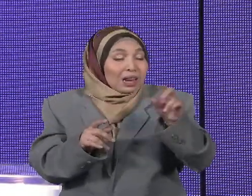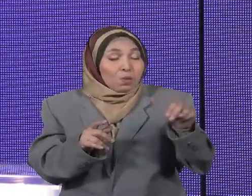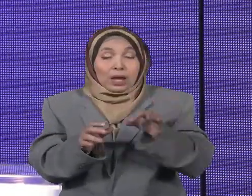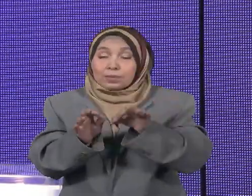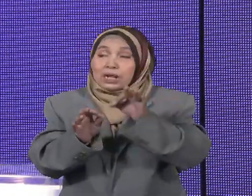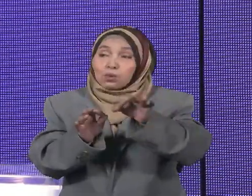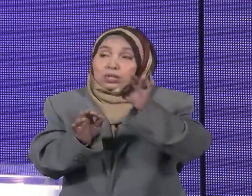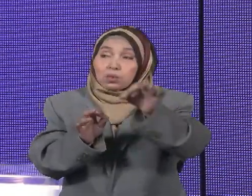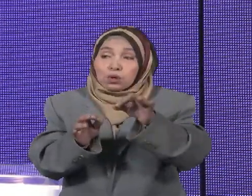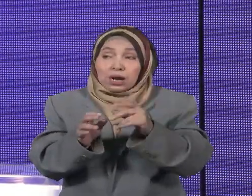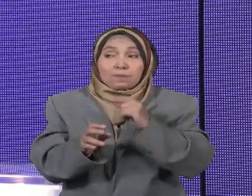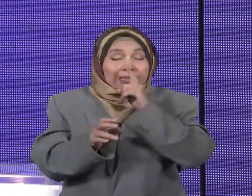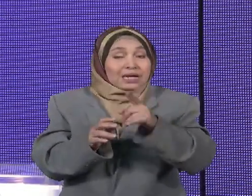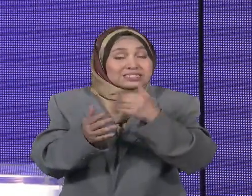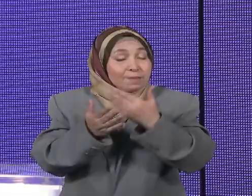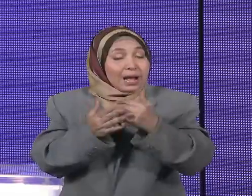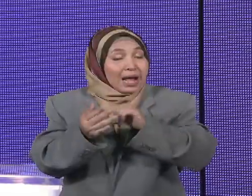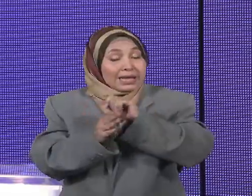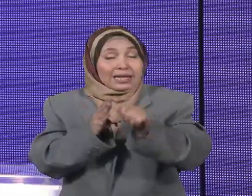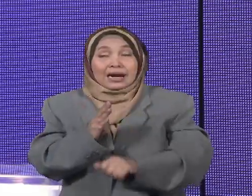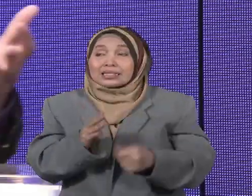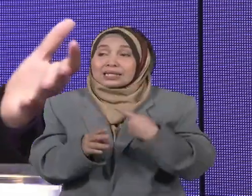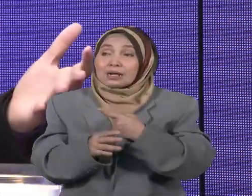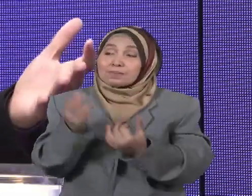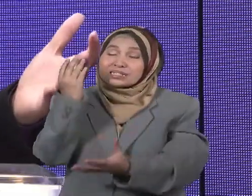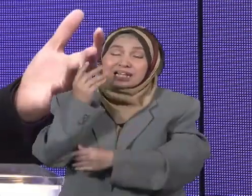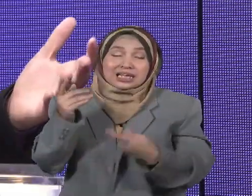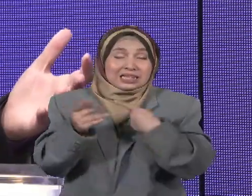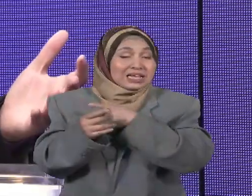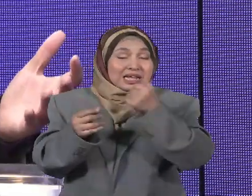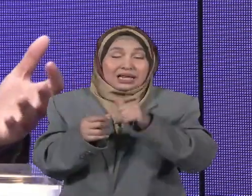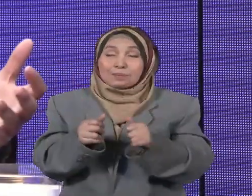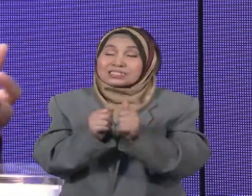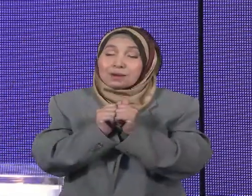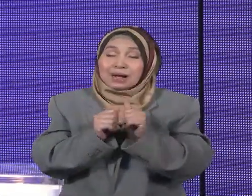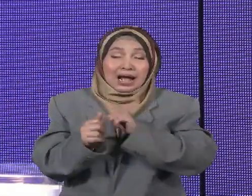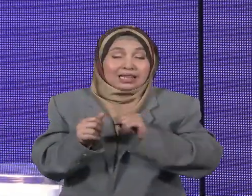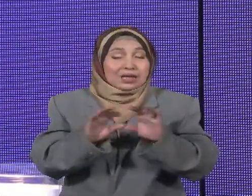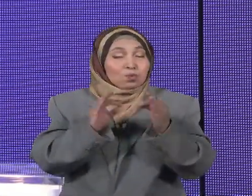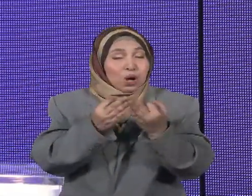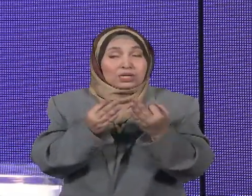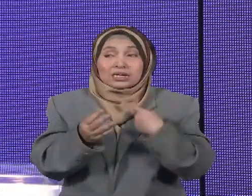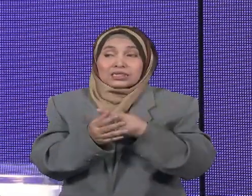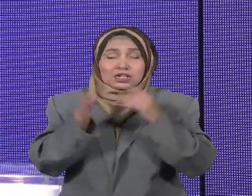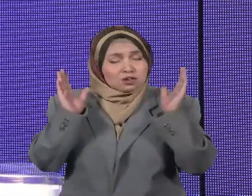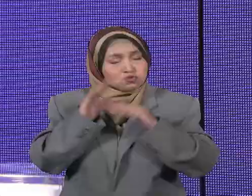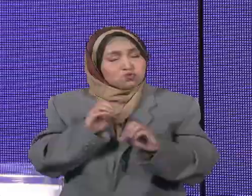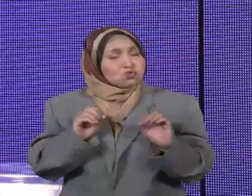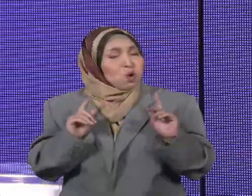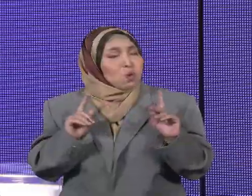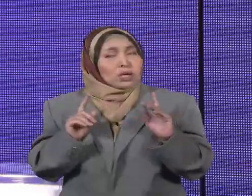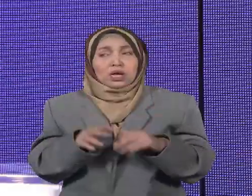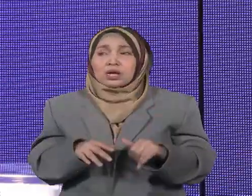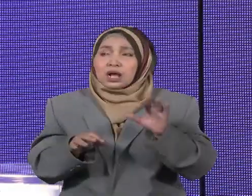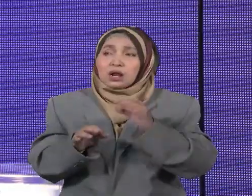rupa-rupanya sampai akhirat nanti kita bersedih, kan? Yeah. Kita ingatkan kita nak bersama dengan ahli keluarga kita. Ahli keluarga kita dia sembahyang okey,